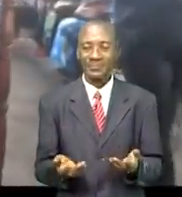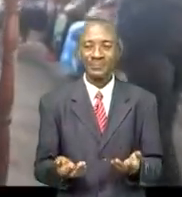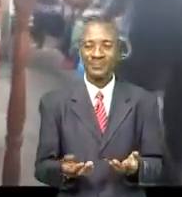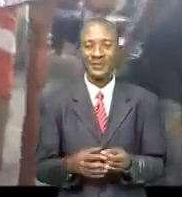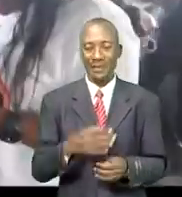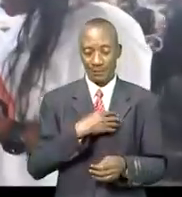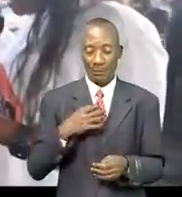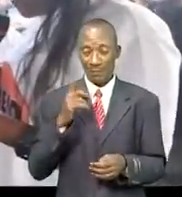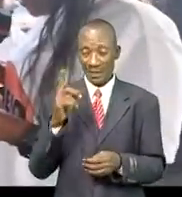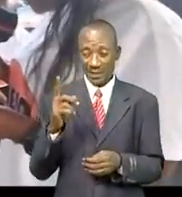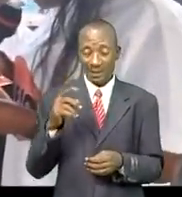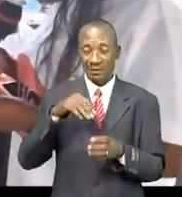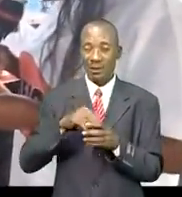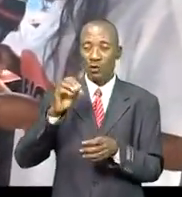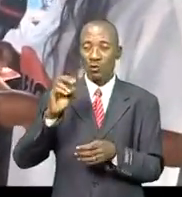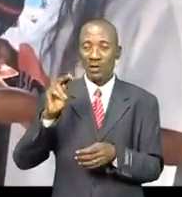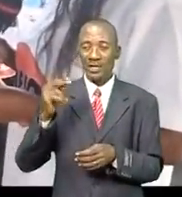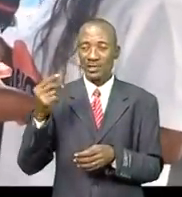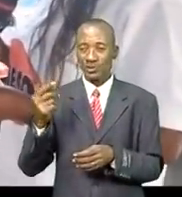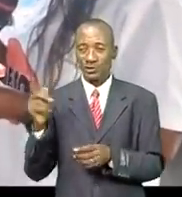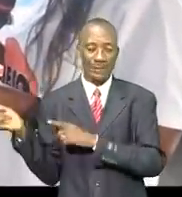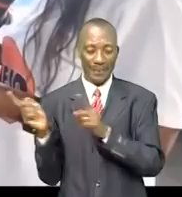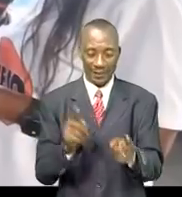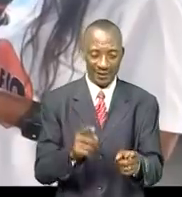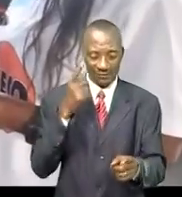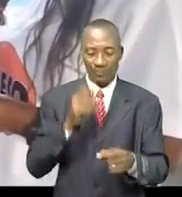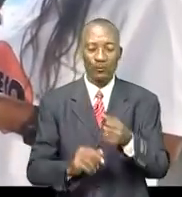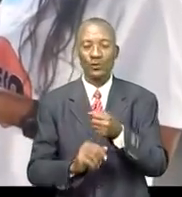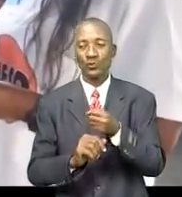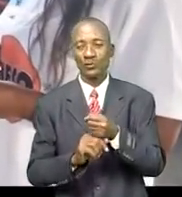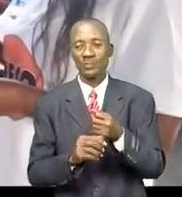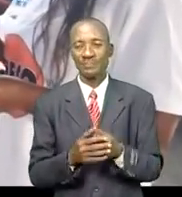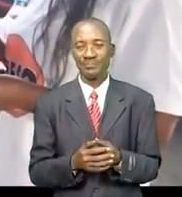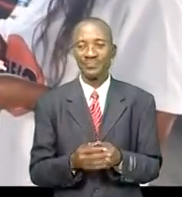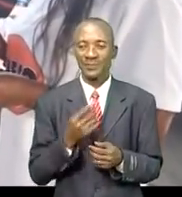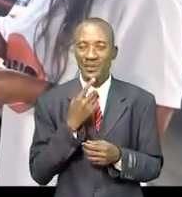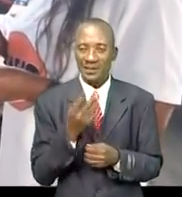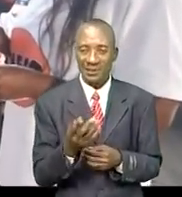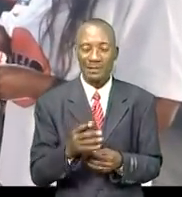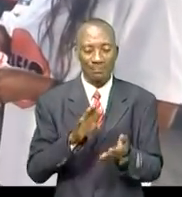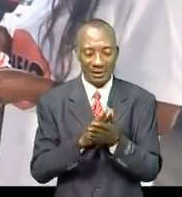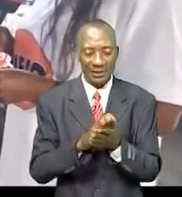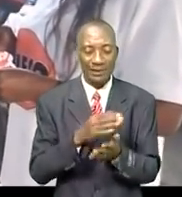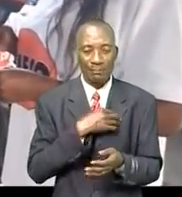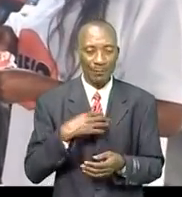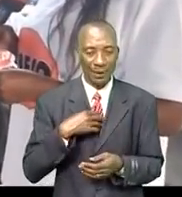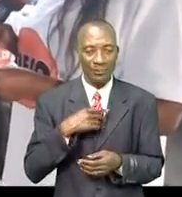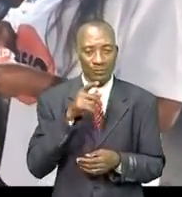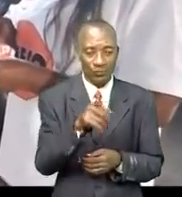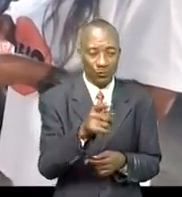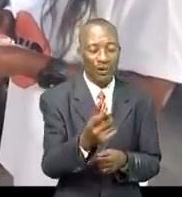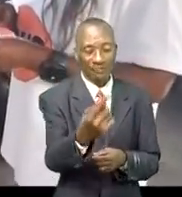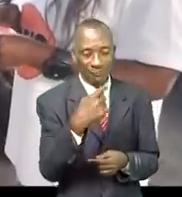Madame Lokako, que chaque fois depuis 2009, se sacrifie pour nous venir en aide, nous soulager